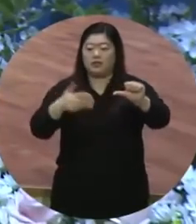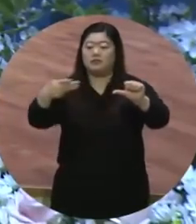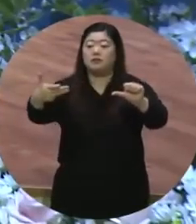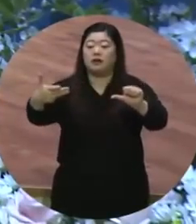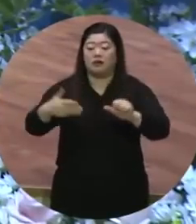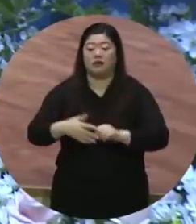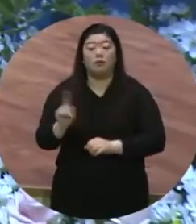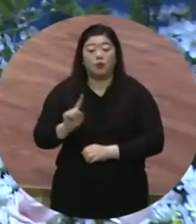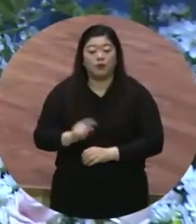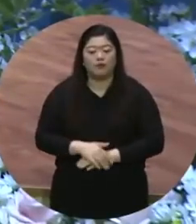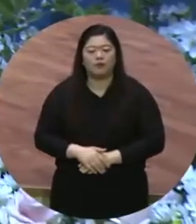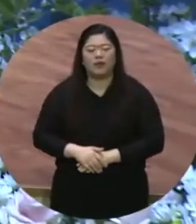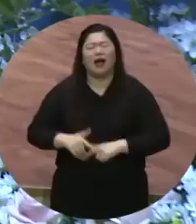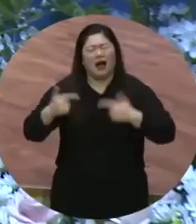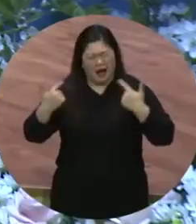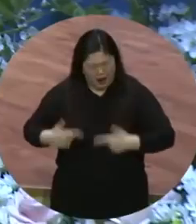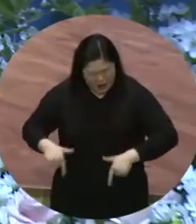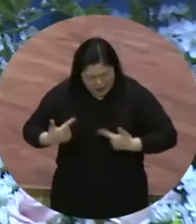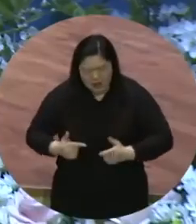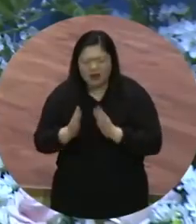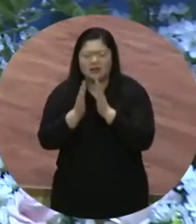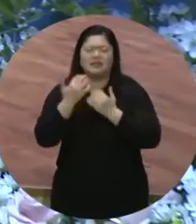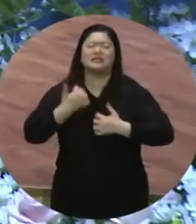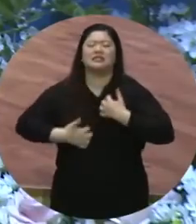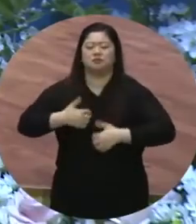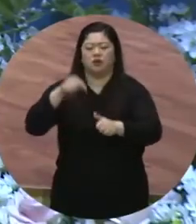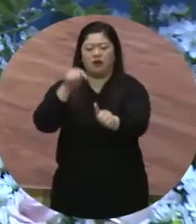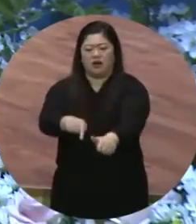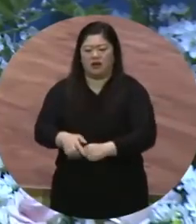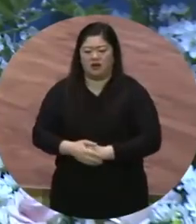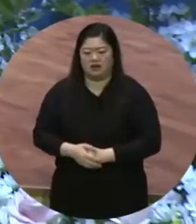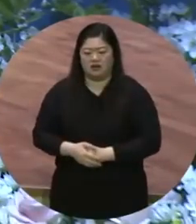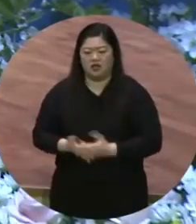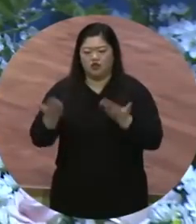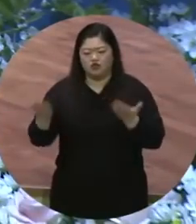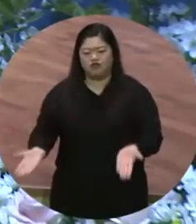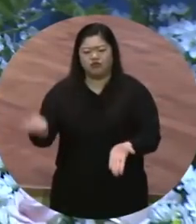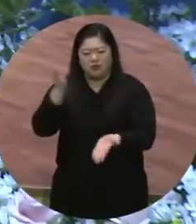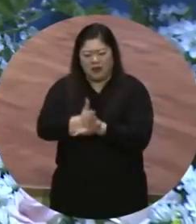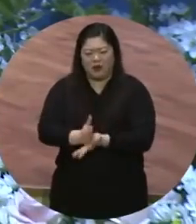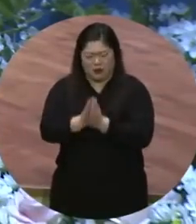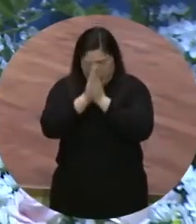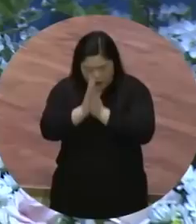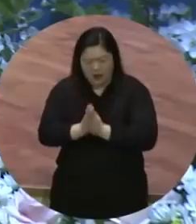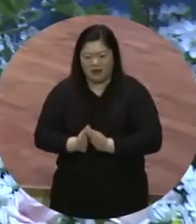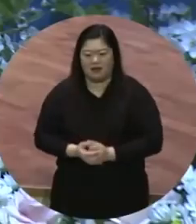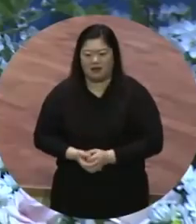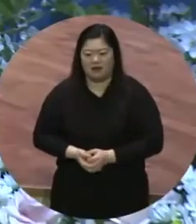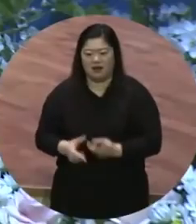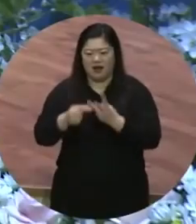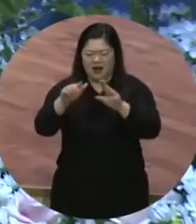기뻐하라. 말했잖아요. 심을 기도하라, 범사에 감사해라.